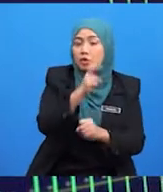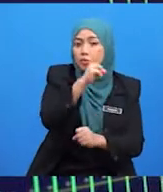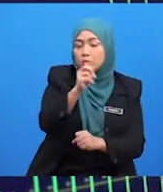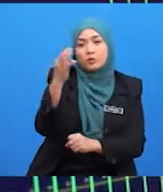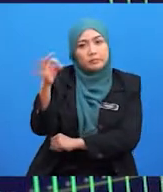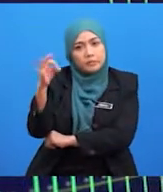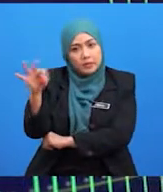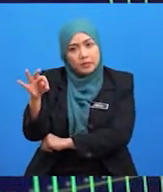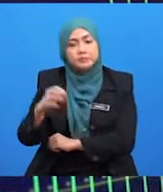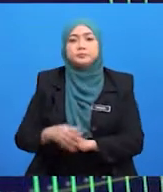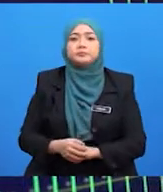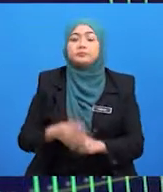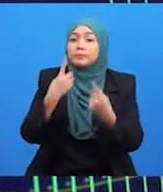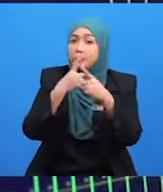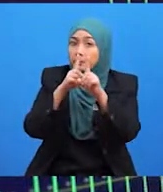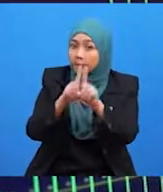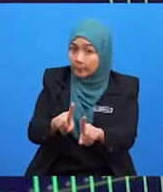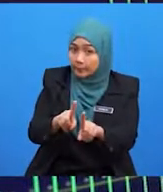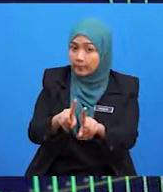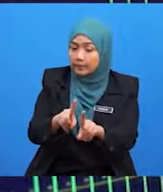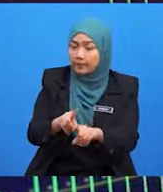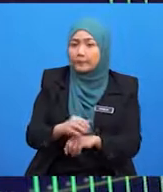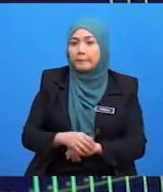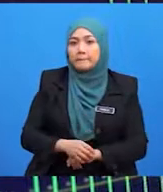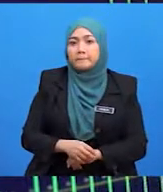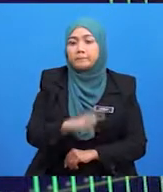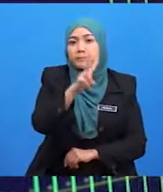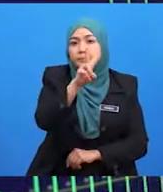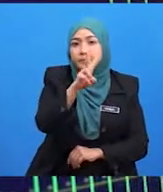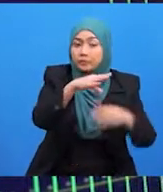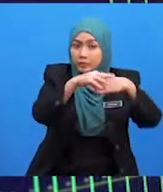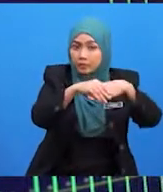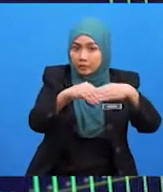2019? Jawapannya ialah